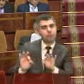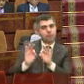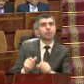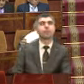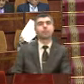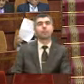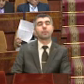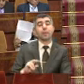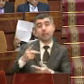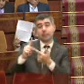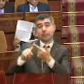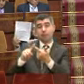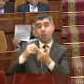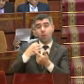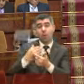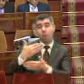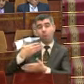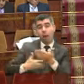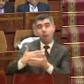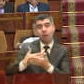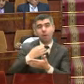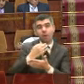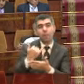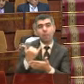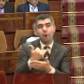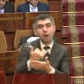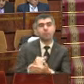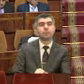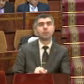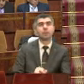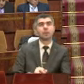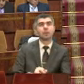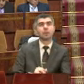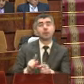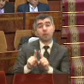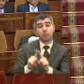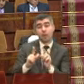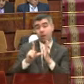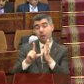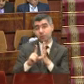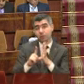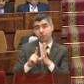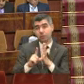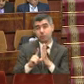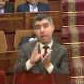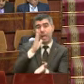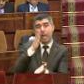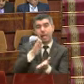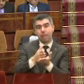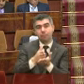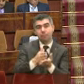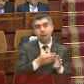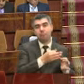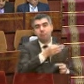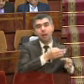بين الوثائق اللي مطلوبة والشروط اللي مطلوبة، هو كطلبوا في الشروط، وهذا في القانون بصراحة هو هذاك الحكم